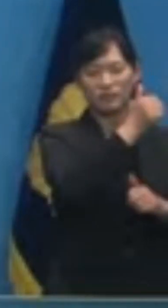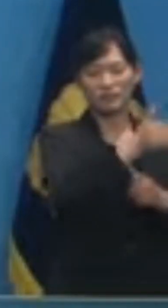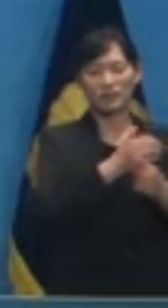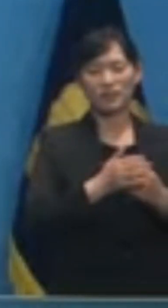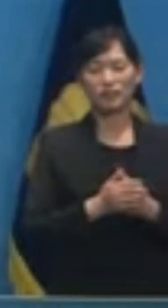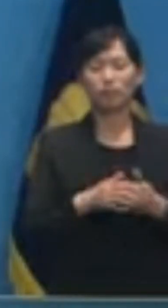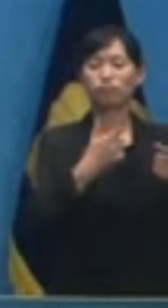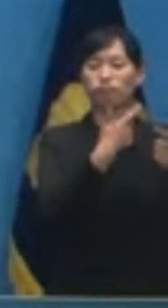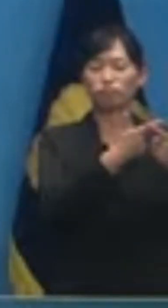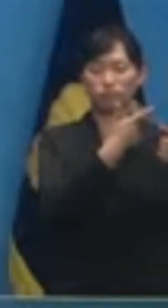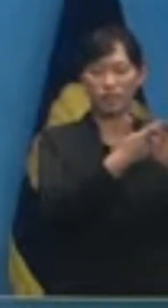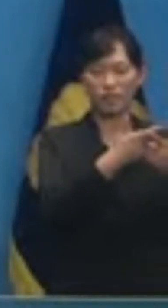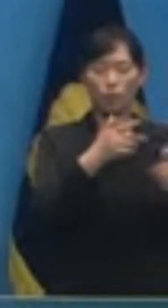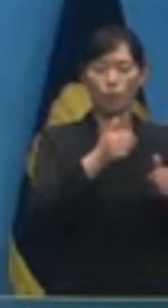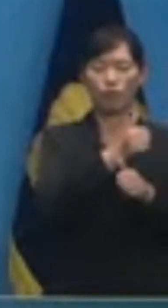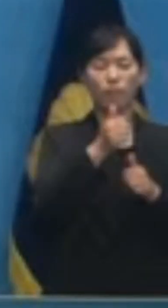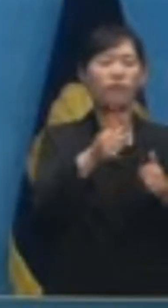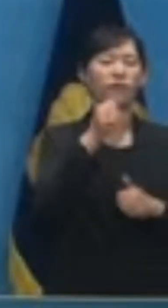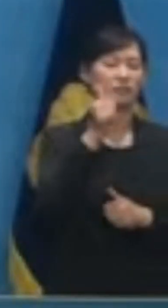이상수 부산위원장님이십니다.